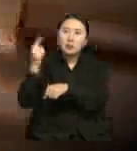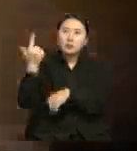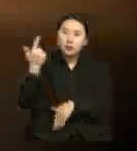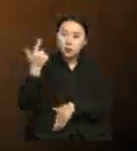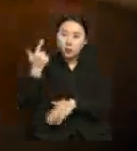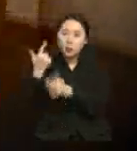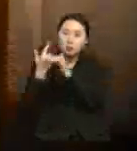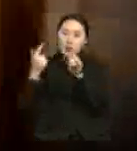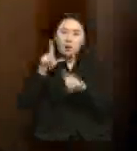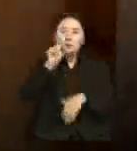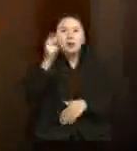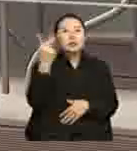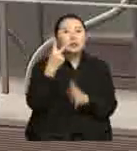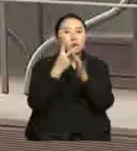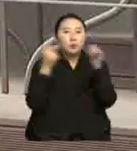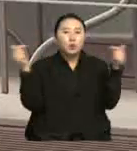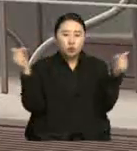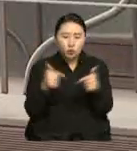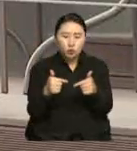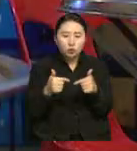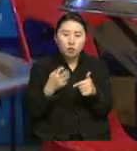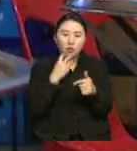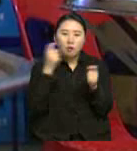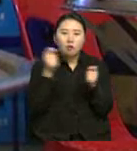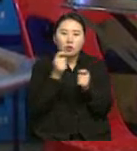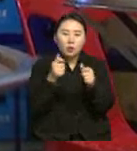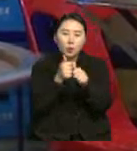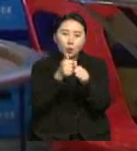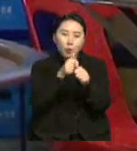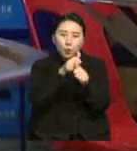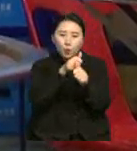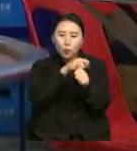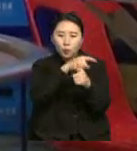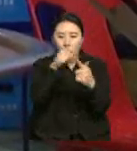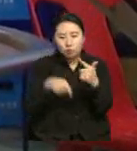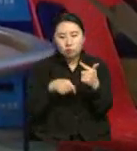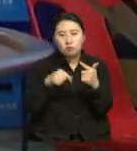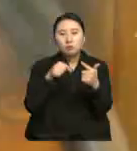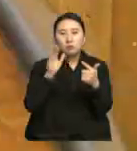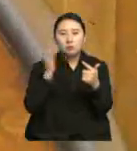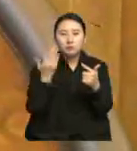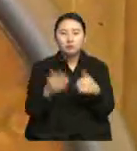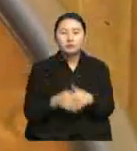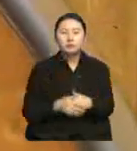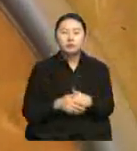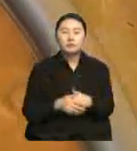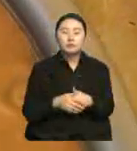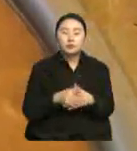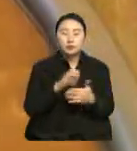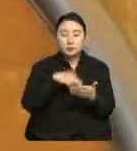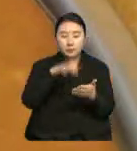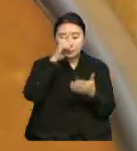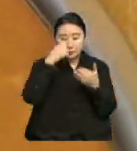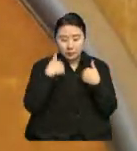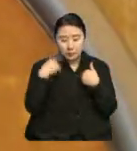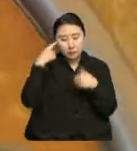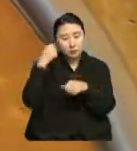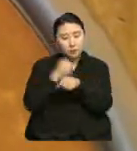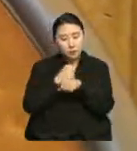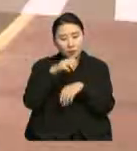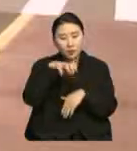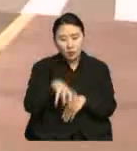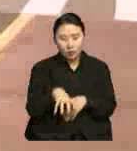6천 명으로 1만 2천 명이 줄어 경기도의 뒤를 이은 것으로 나타났습니다. 이 통계청과